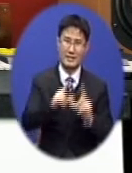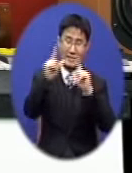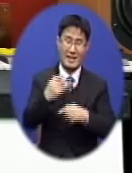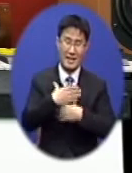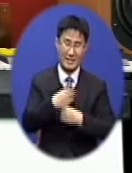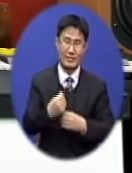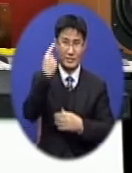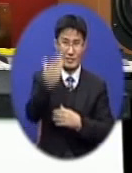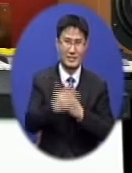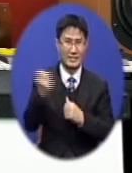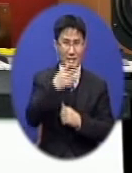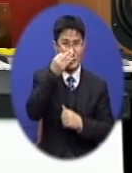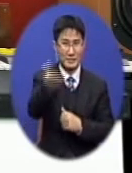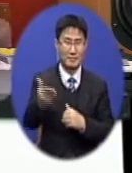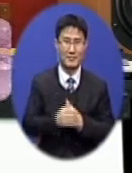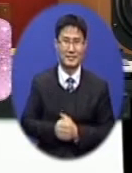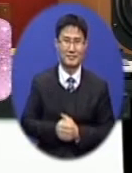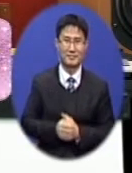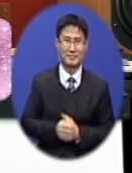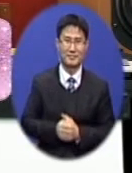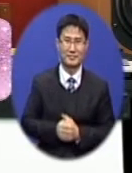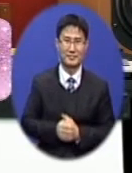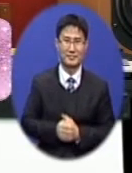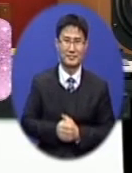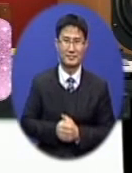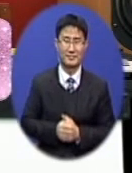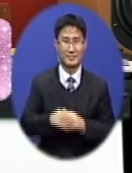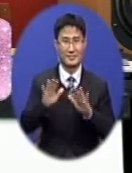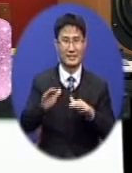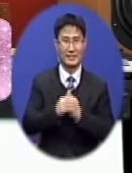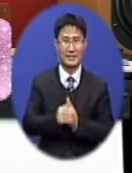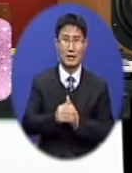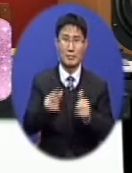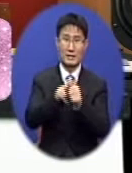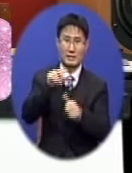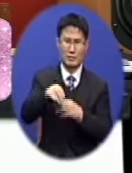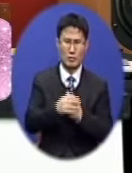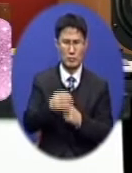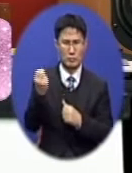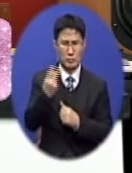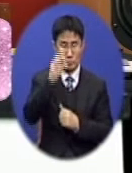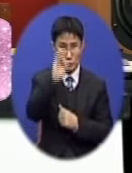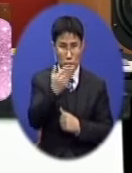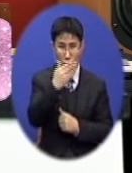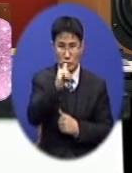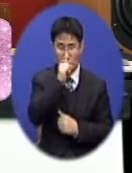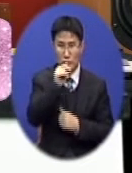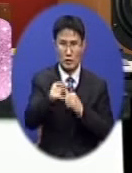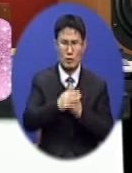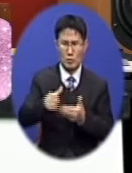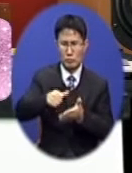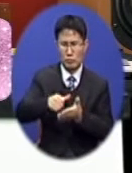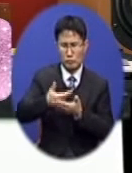안전 퀴즈 다시 보여드리겠습니다. 네. 자 마트에서 흔히 볼 수 있는 기구로 무거운 짐을